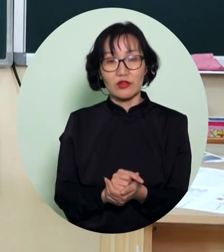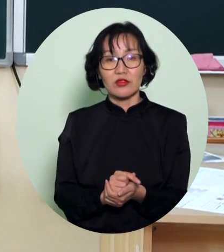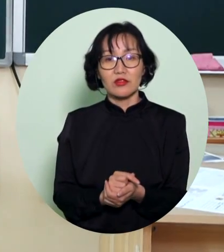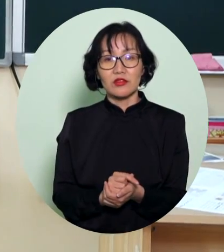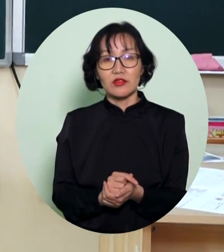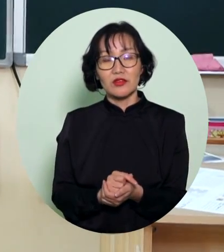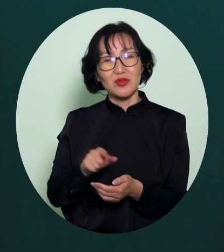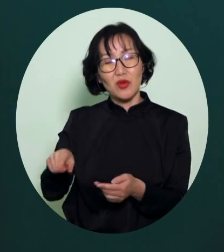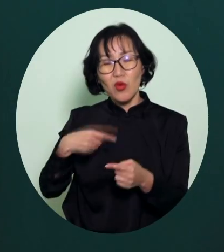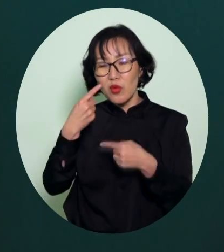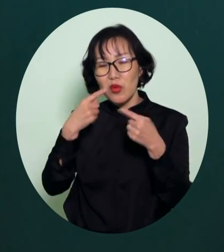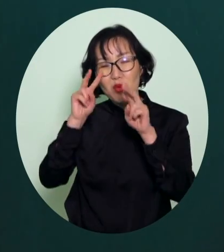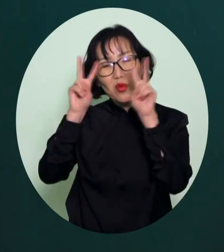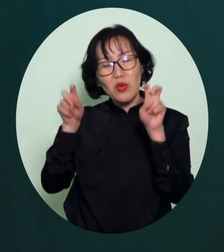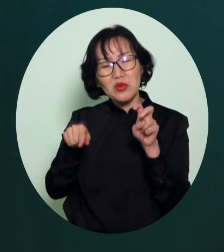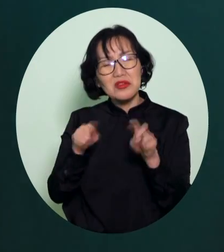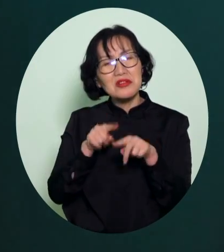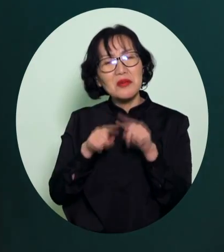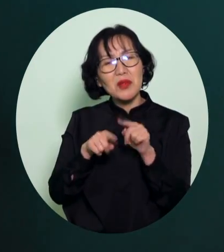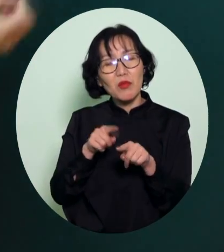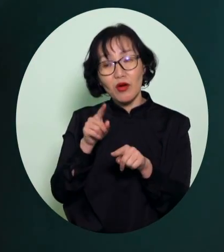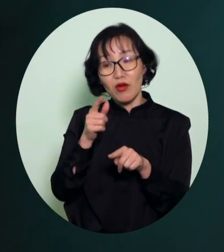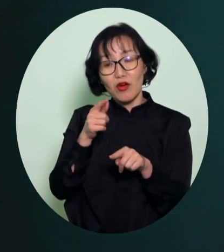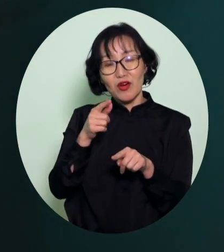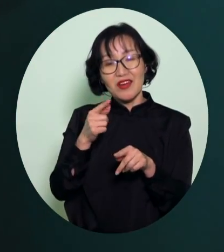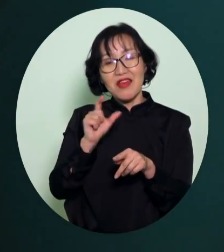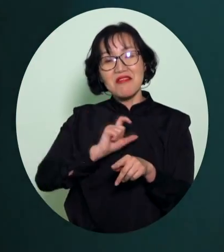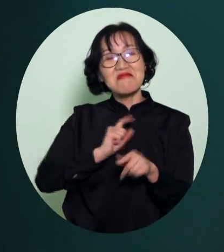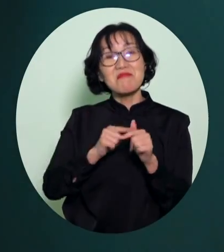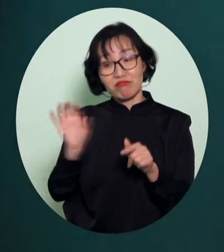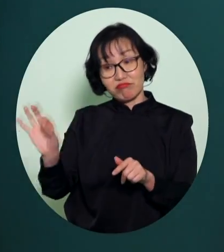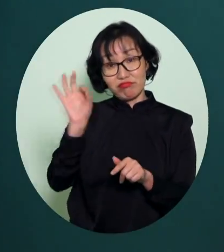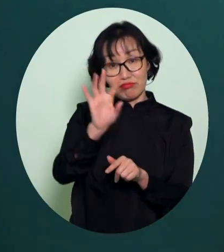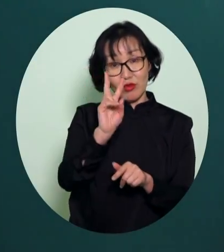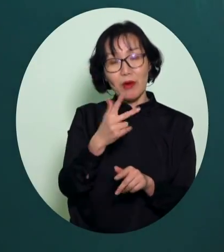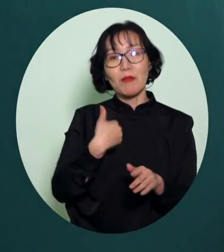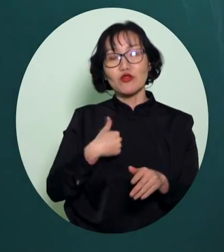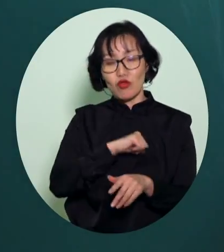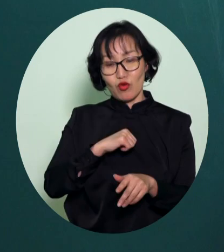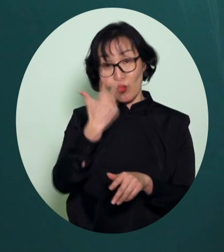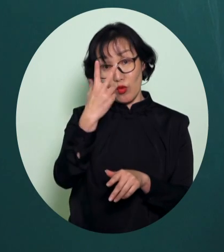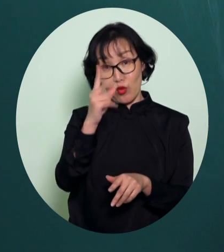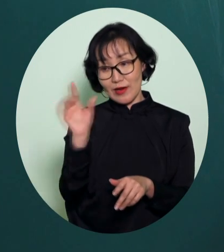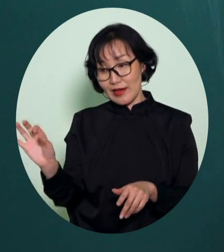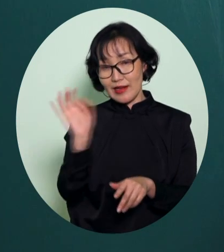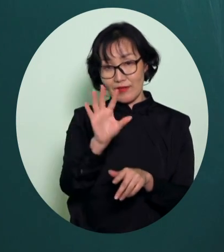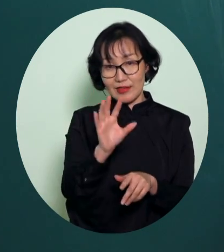Төлхүүр үгээ бичнэ. За 5-аас 6 төлхүүр үг бичиж болно. За багш нь энд 3 төлхүүр үг бичээ.